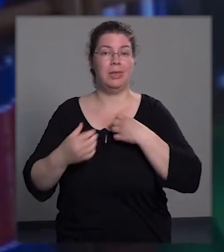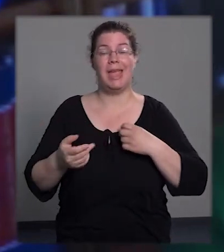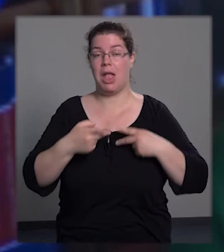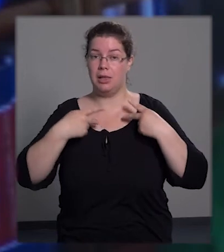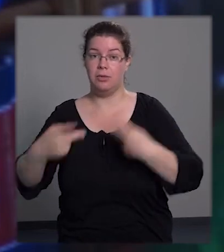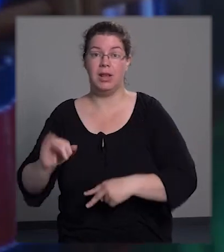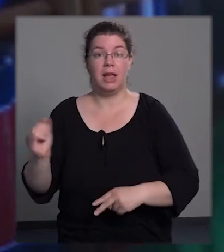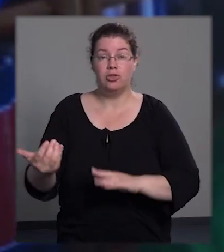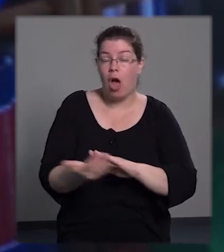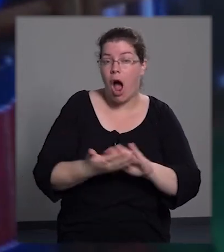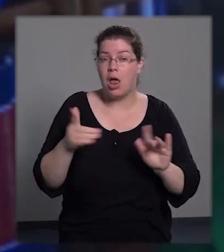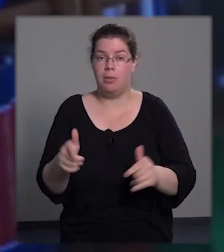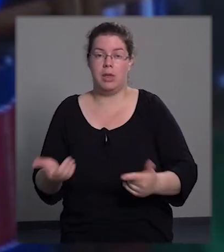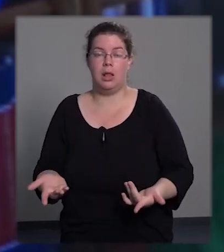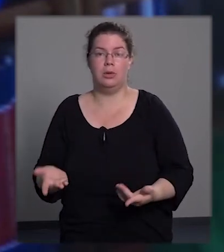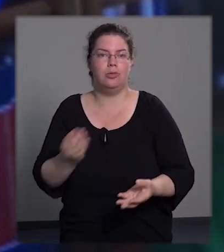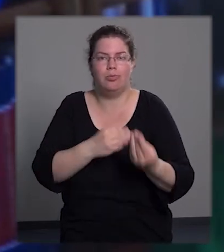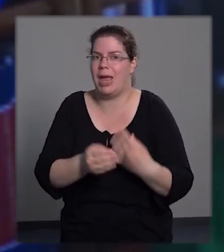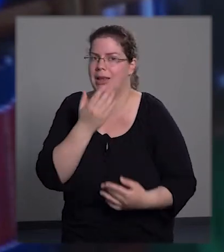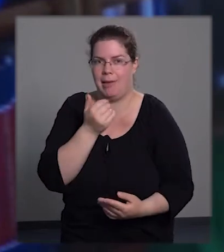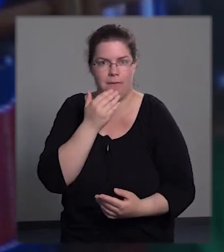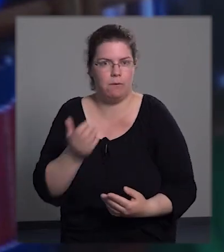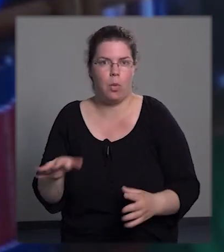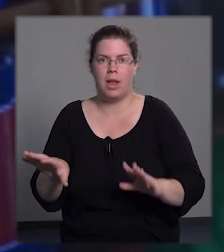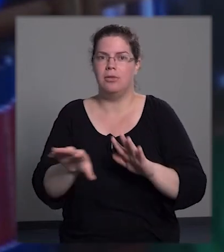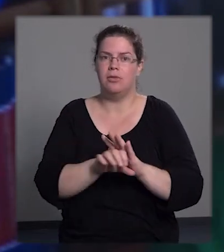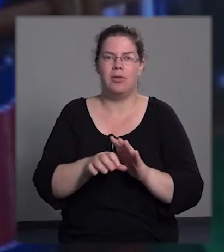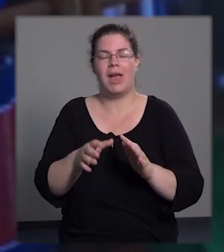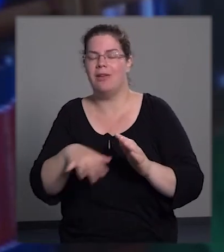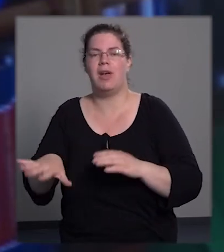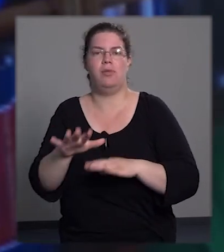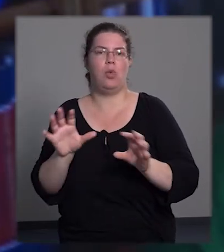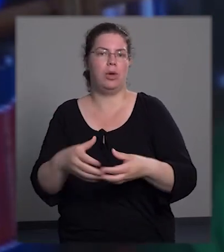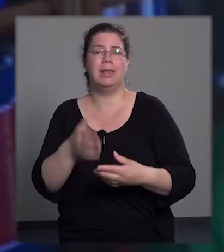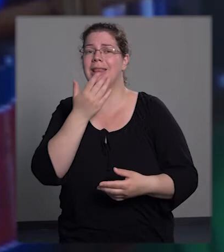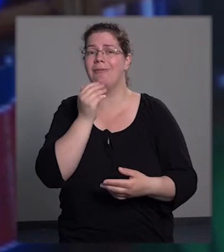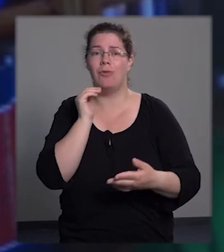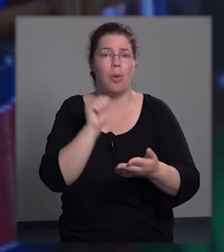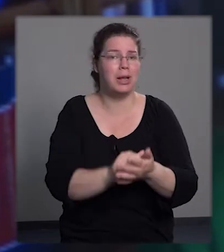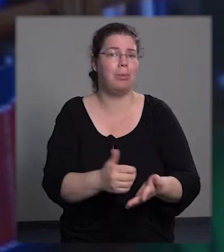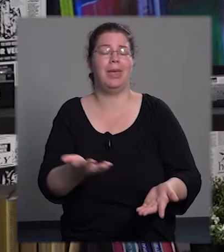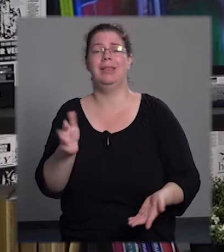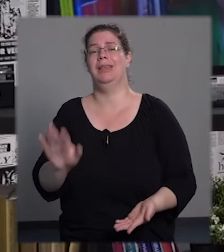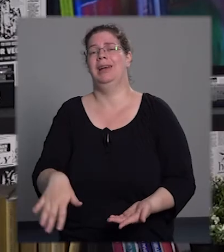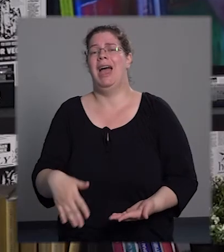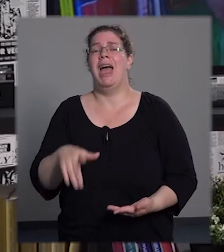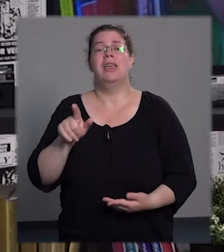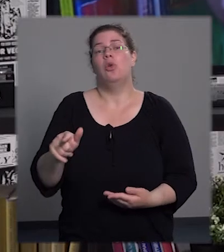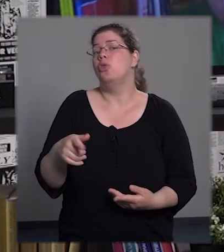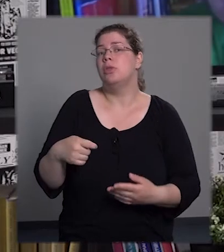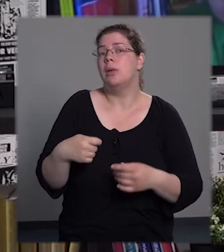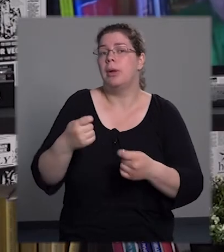teljesen alaptalanul, mert nem volt felvevő közeg, nem volt hozzá elég pénz, de ő nem adott